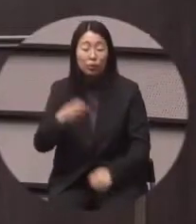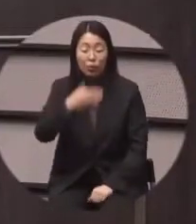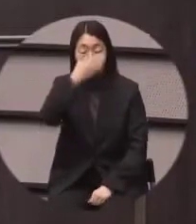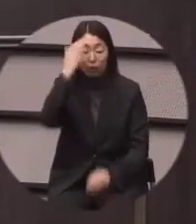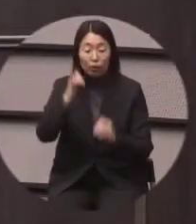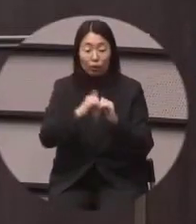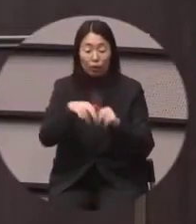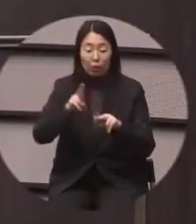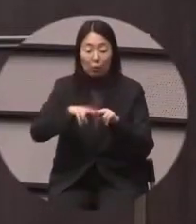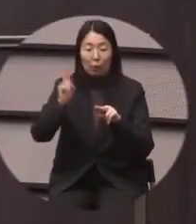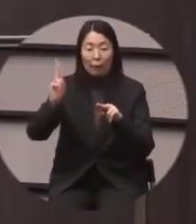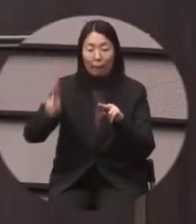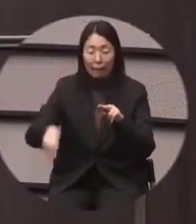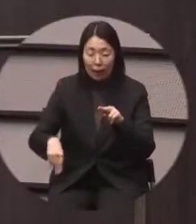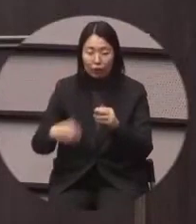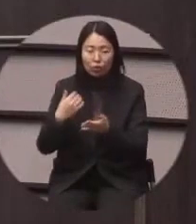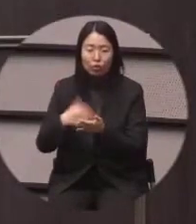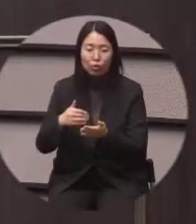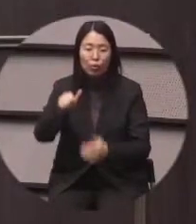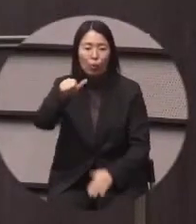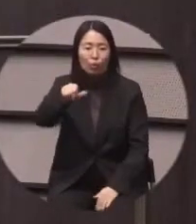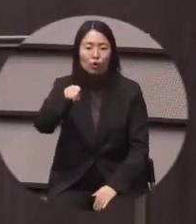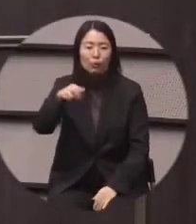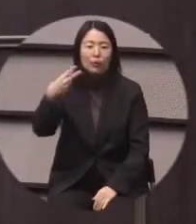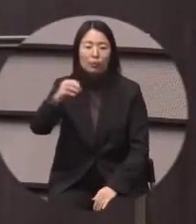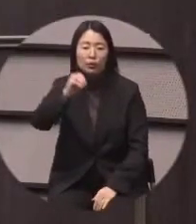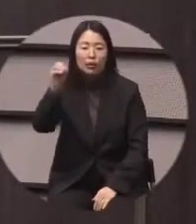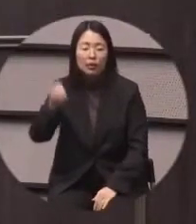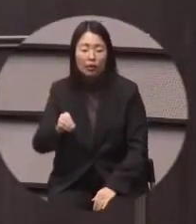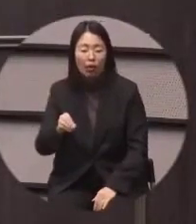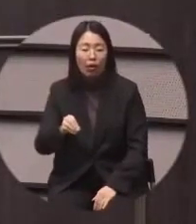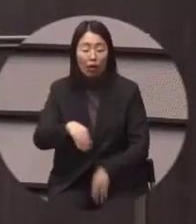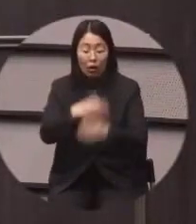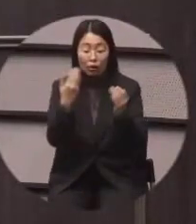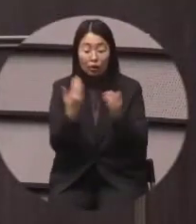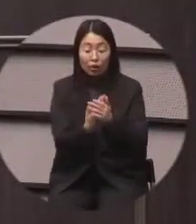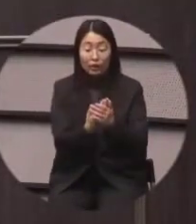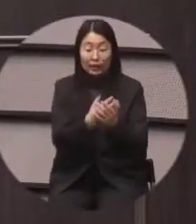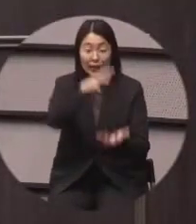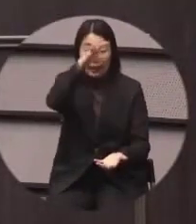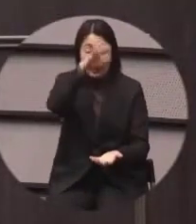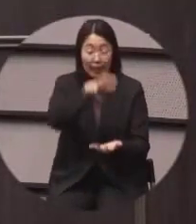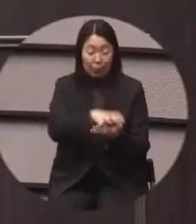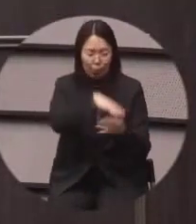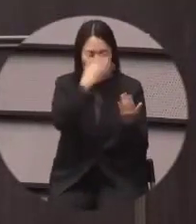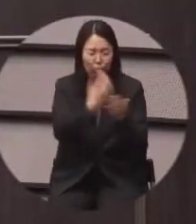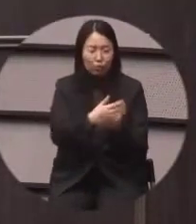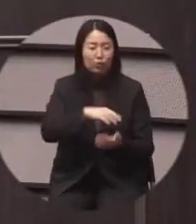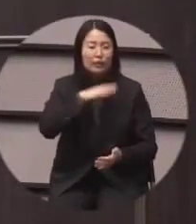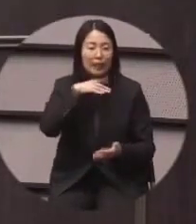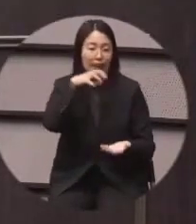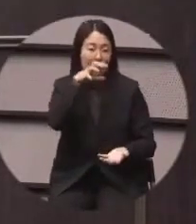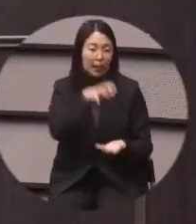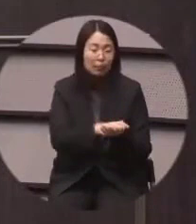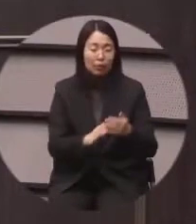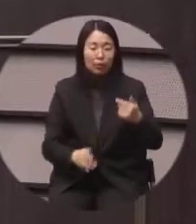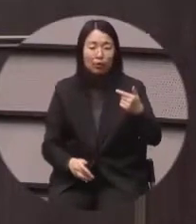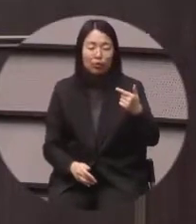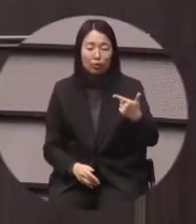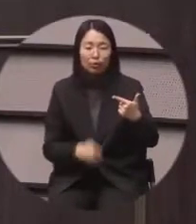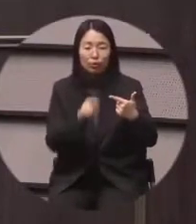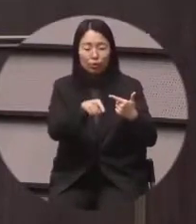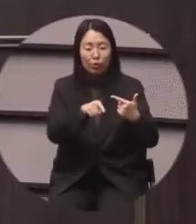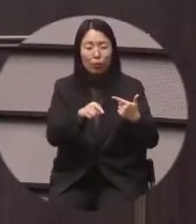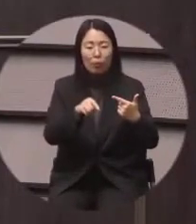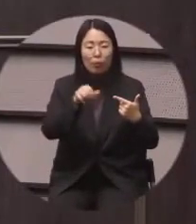역시 5.2%로 전체 실업률인 2.5%에 비해 두 배가 넘어 취업시장에서 청년